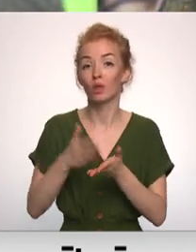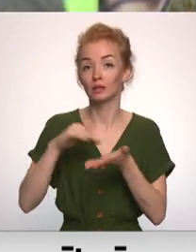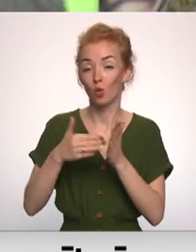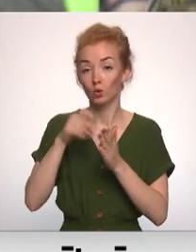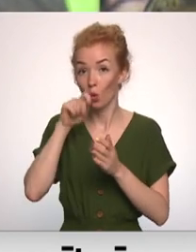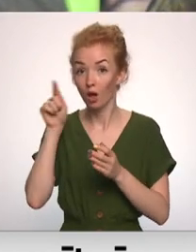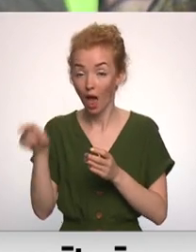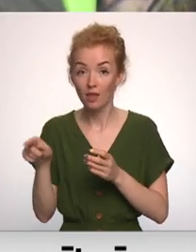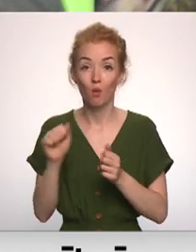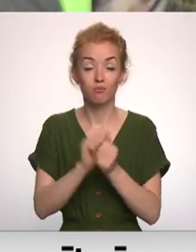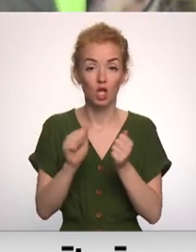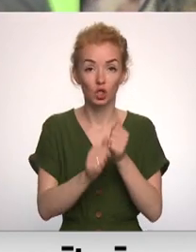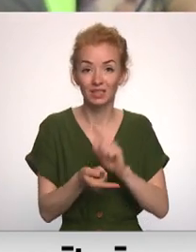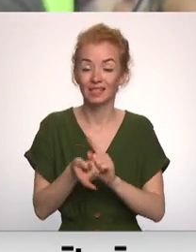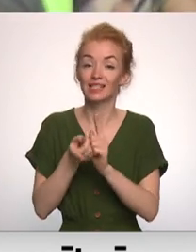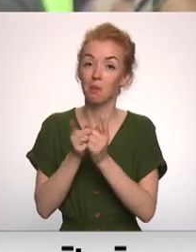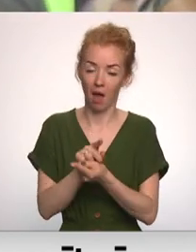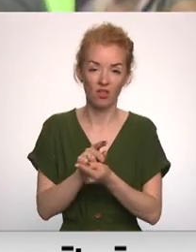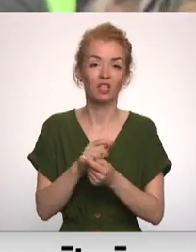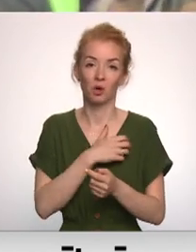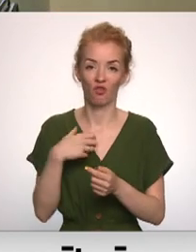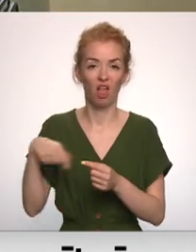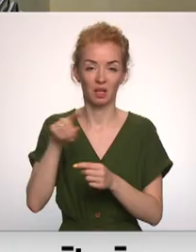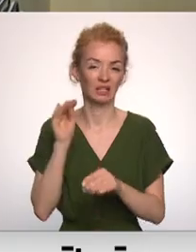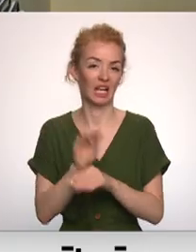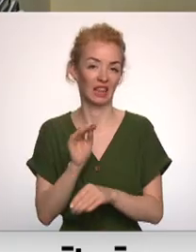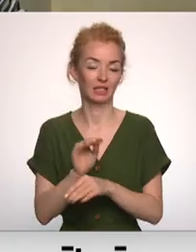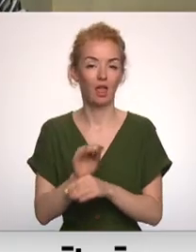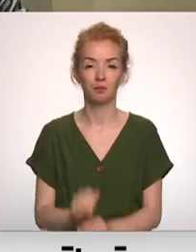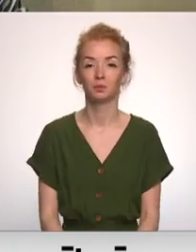biežas izmaiņas pašvaldības kritizē. Vita Anstrateņa Skupčs, Latvijas televīzija.